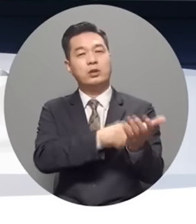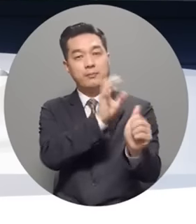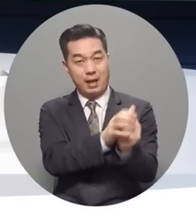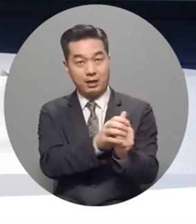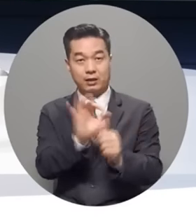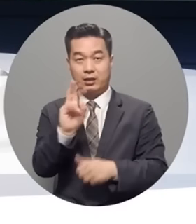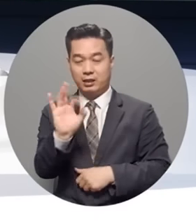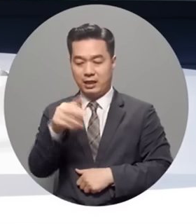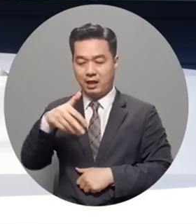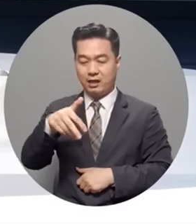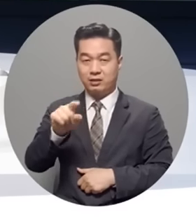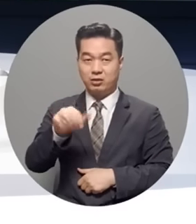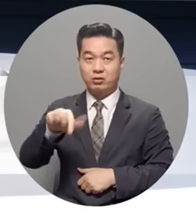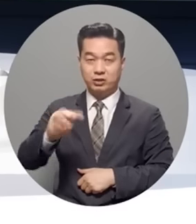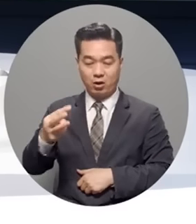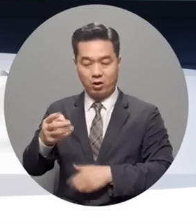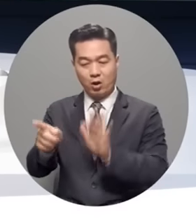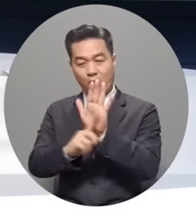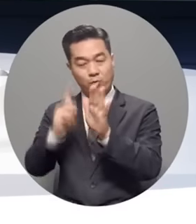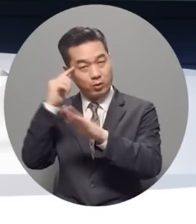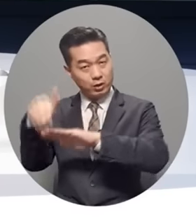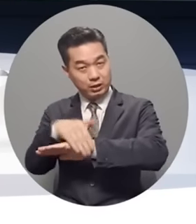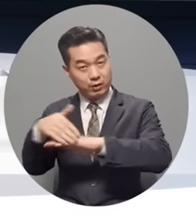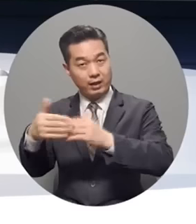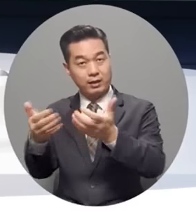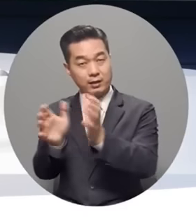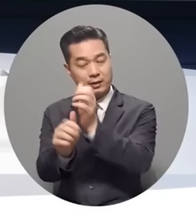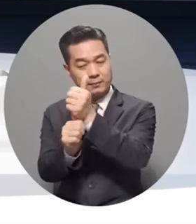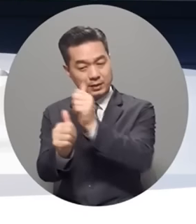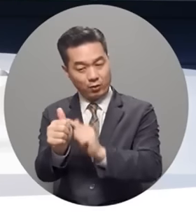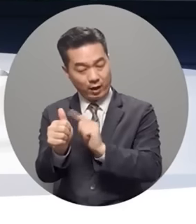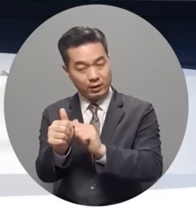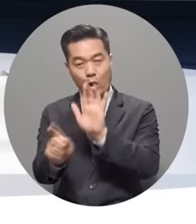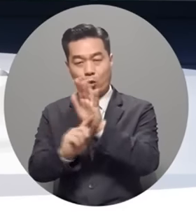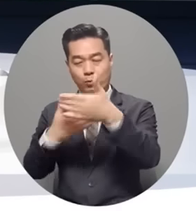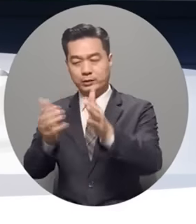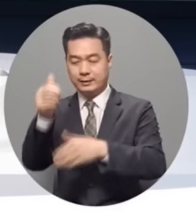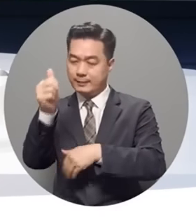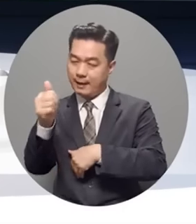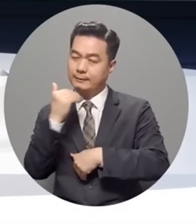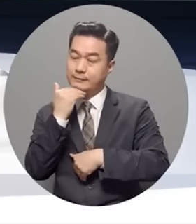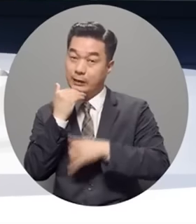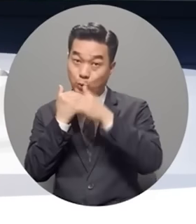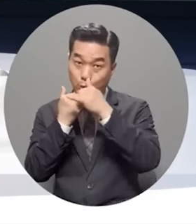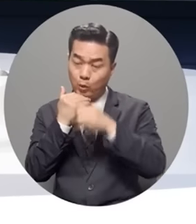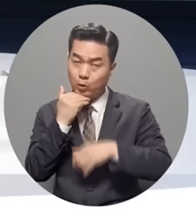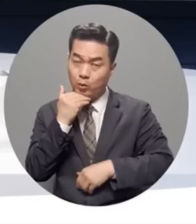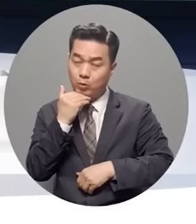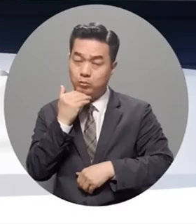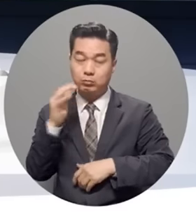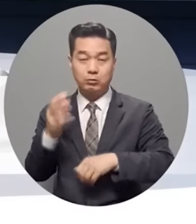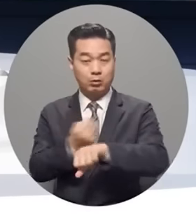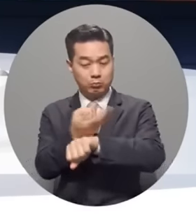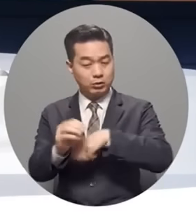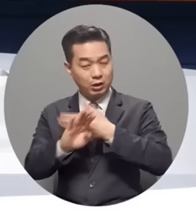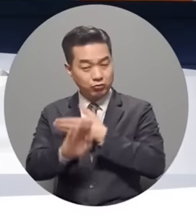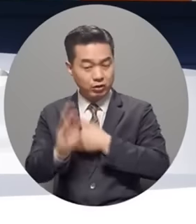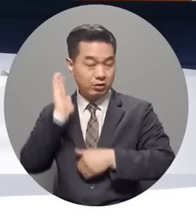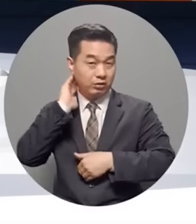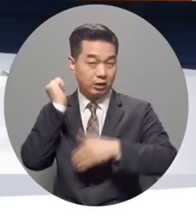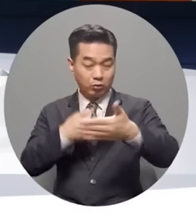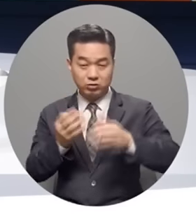정부 홍보기획 비서관을 비서실장으로 유력하게 검토하고 있다는 보도가 나왔는데요. 몇 시간 뒤 대통령실이 검토한